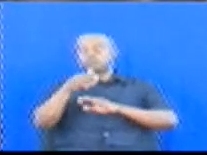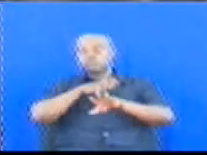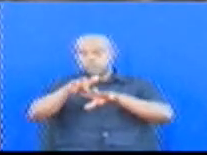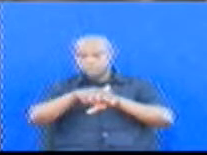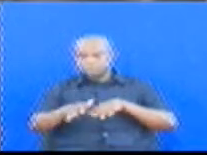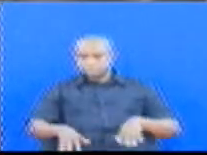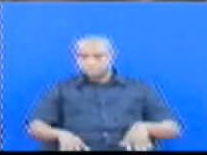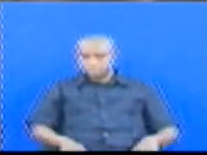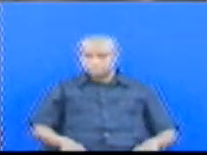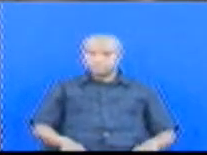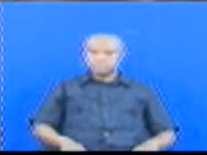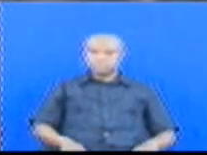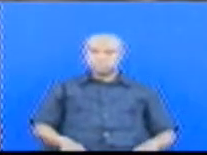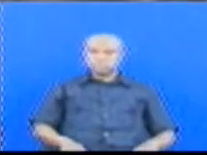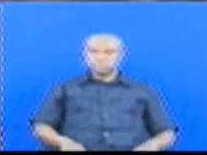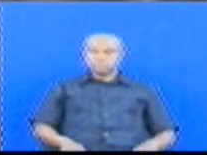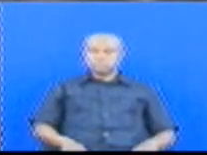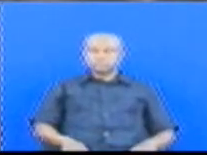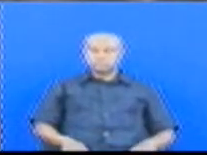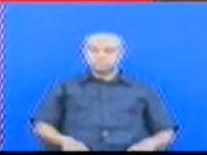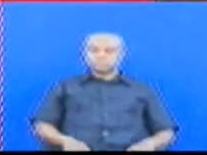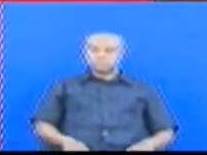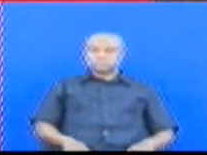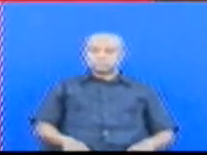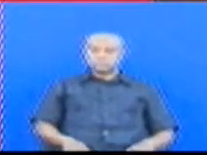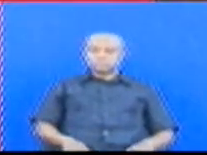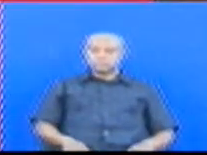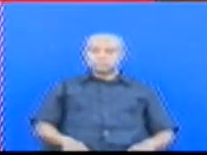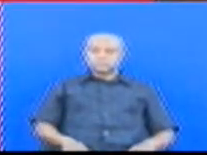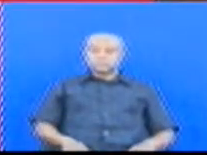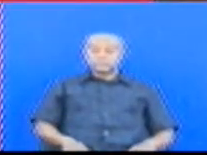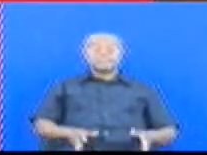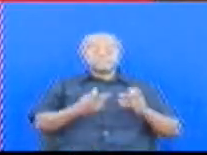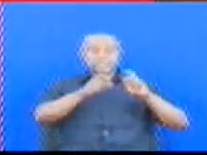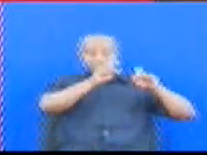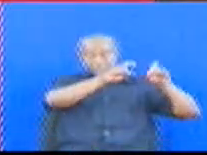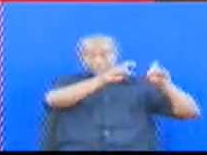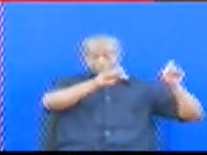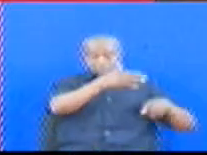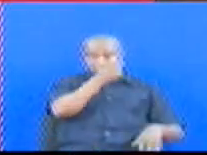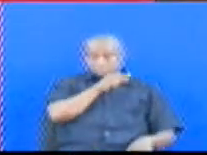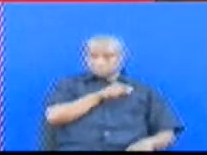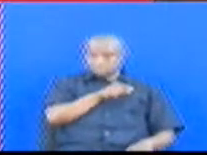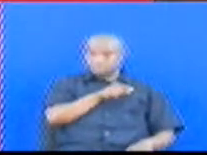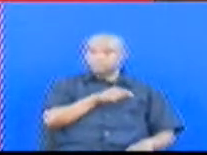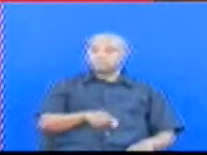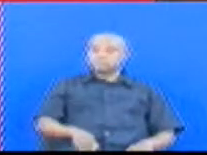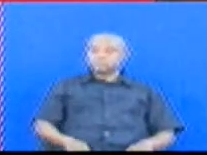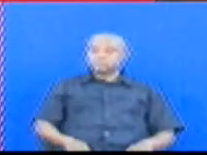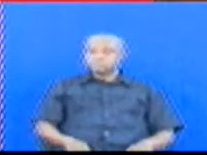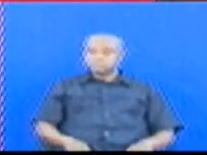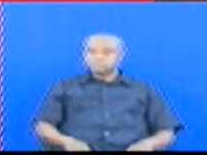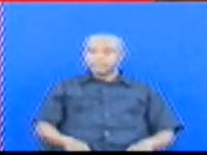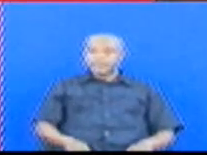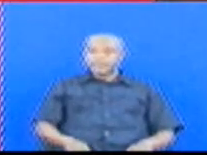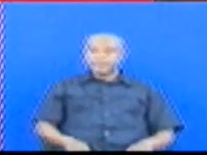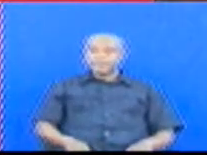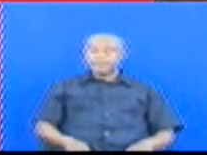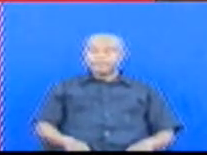5 kinasema, there shall be established by the commission for the purposes of the service